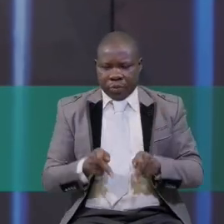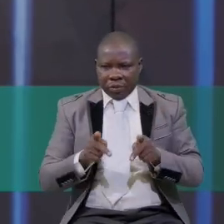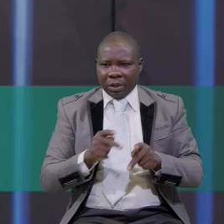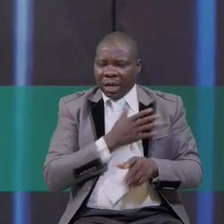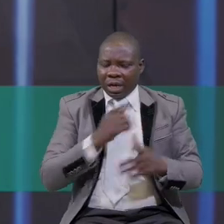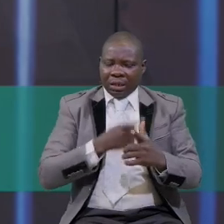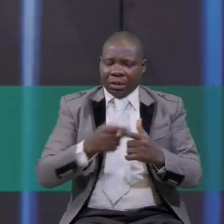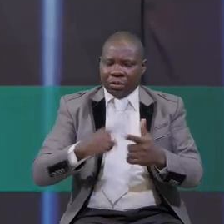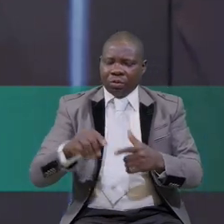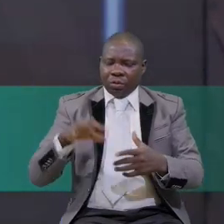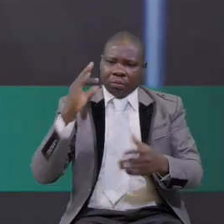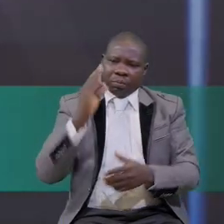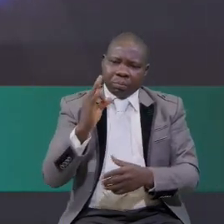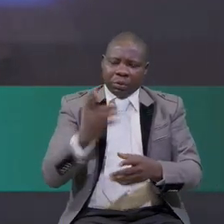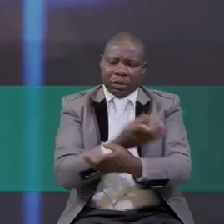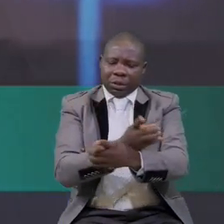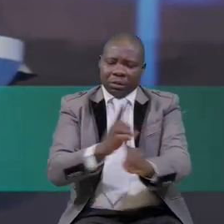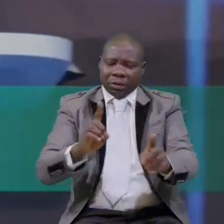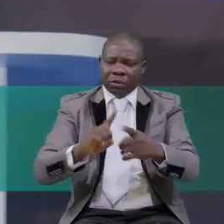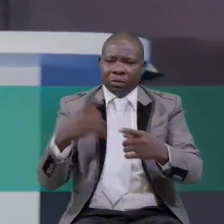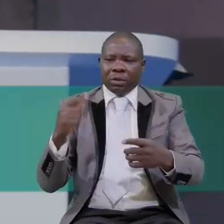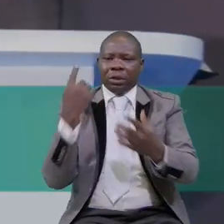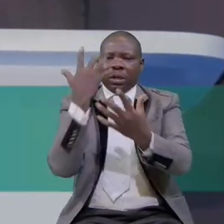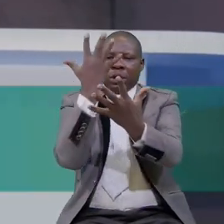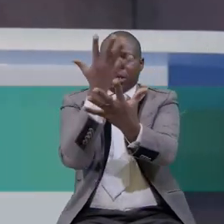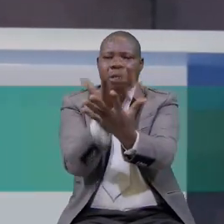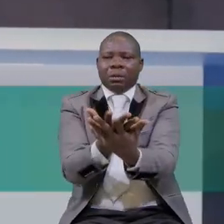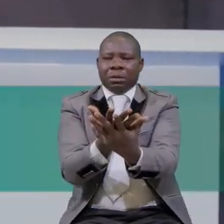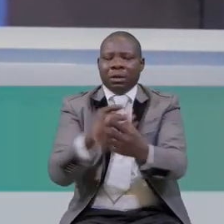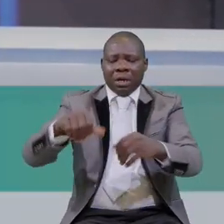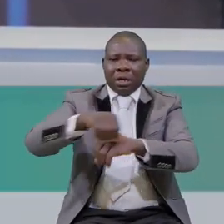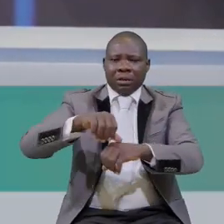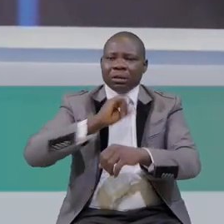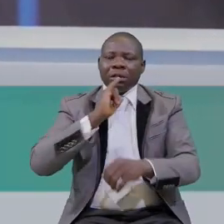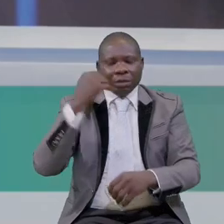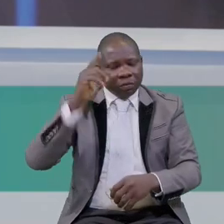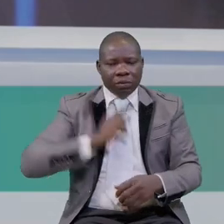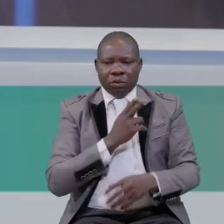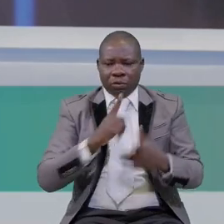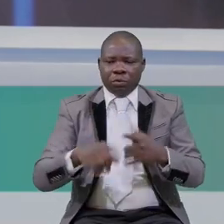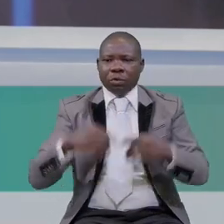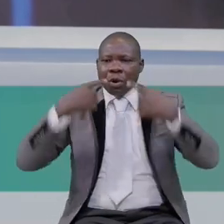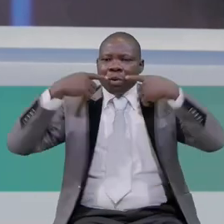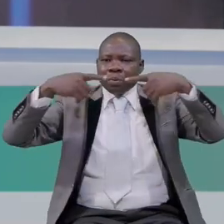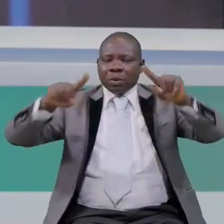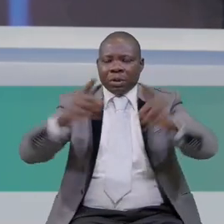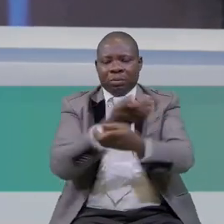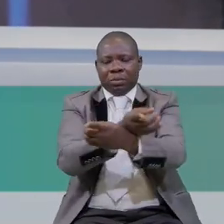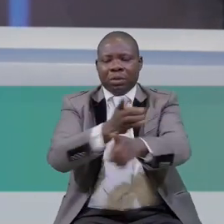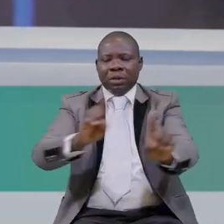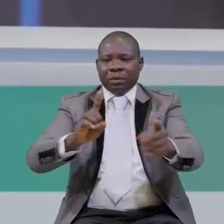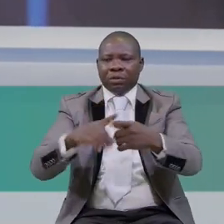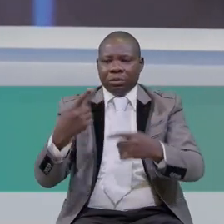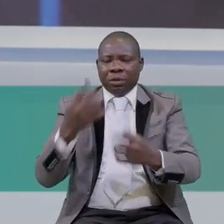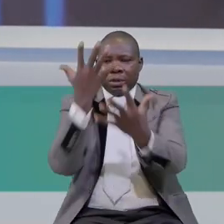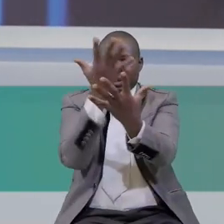la délivrance aux captifs. L'onction, c'est pour que nous puissions proclamer la délivrance aux